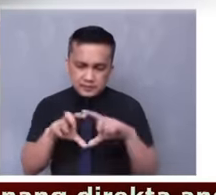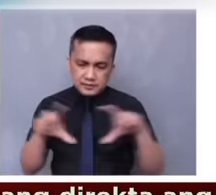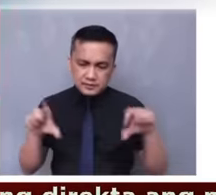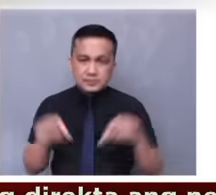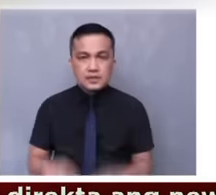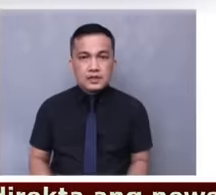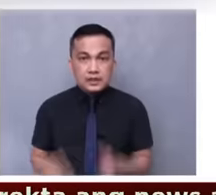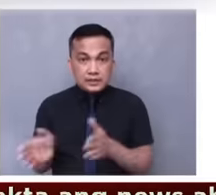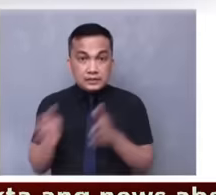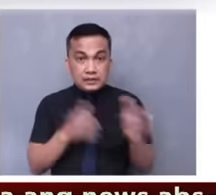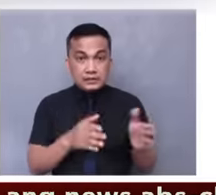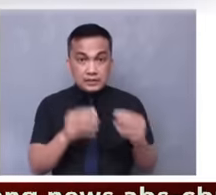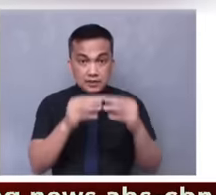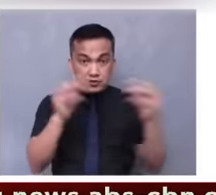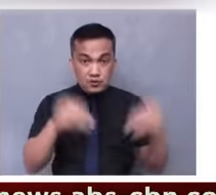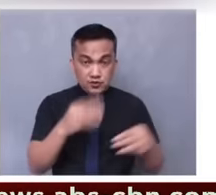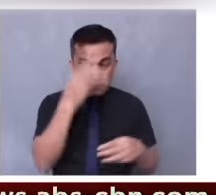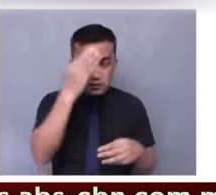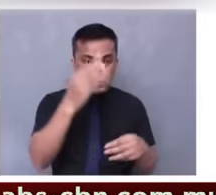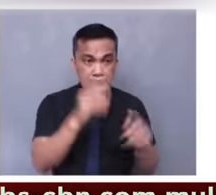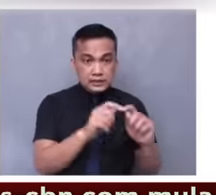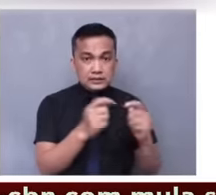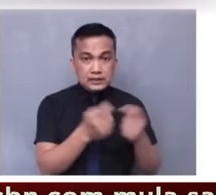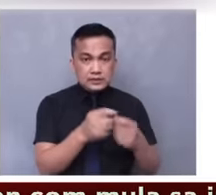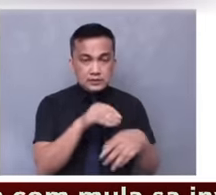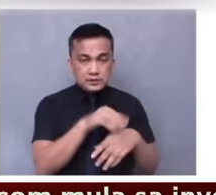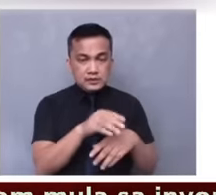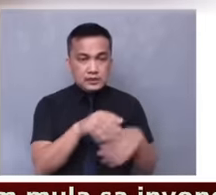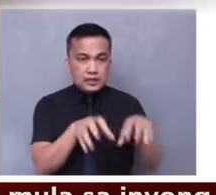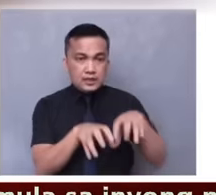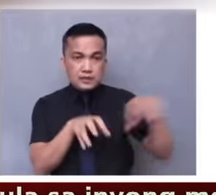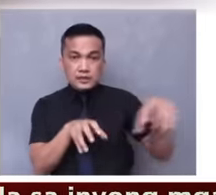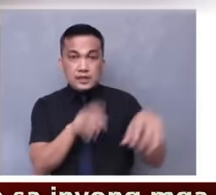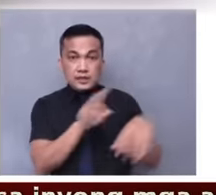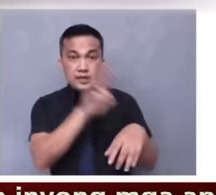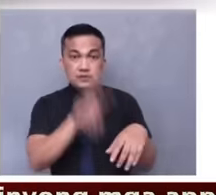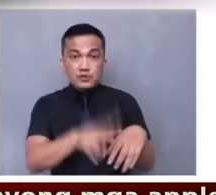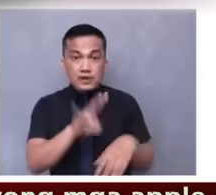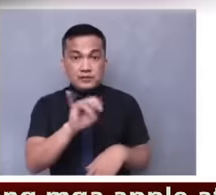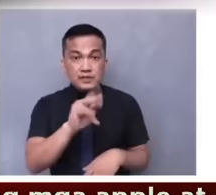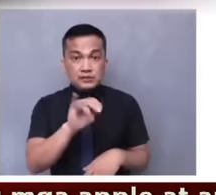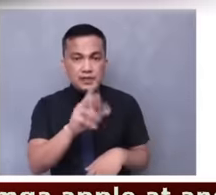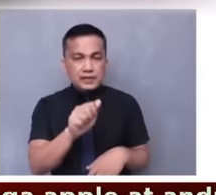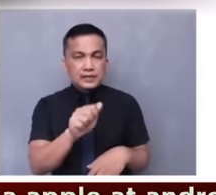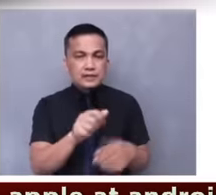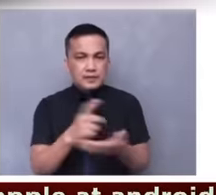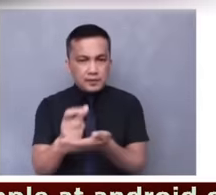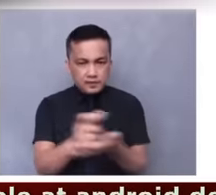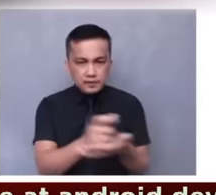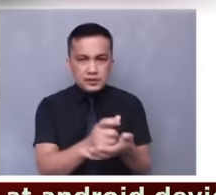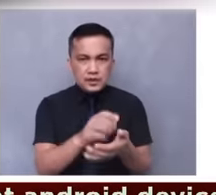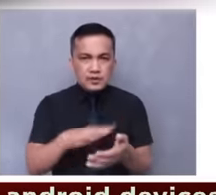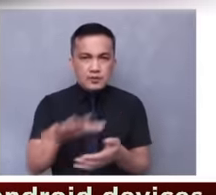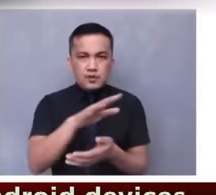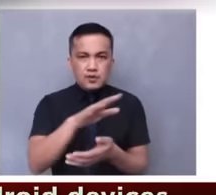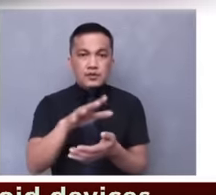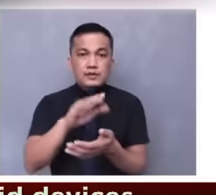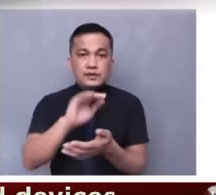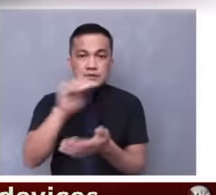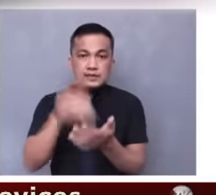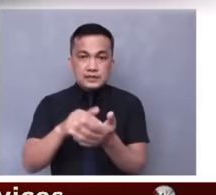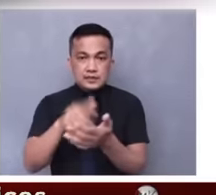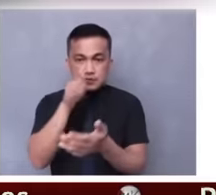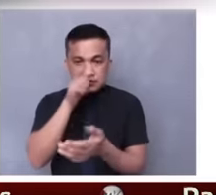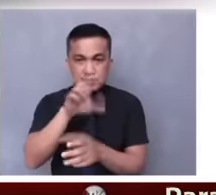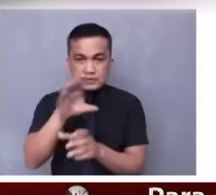Bulacan, vaccination team na ipinadala ng kapitbahay na Valenzuela City ang nagbabakuna. Sa buong Central Luzon na kinabibilangan ng